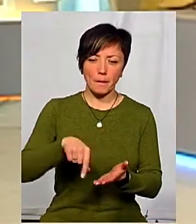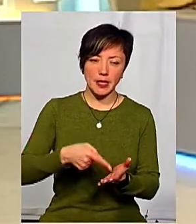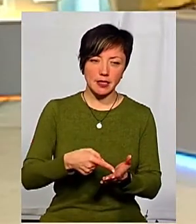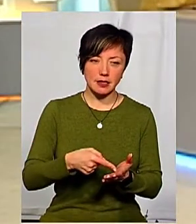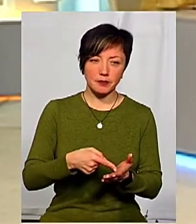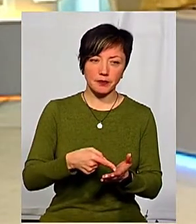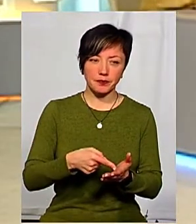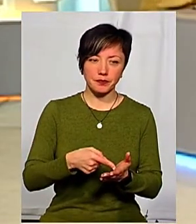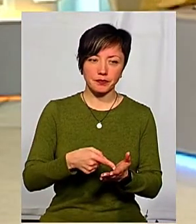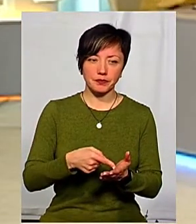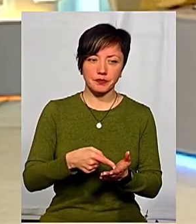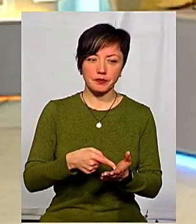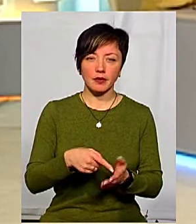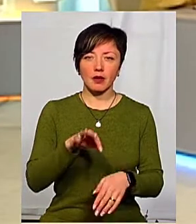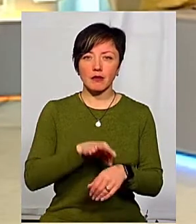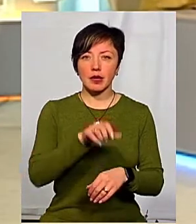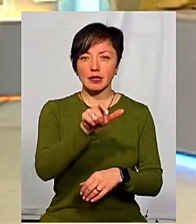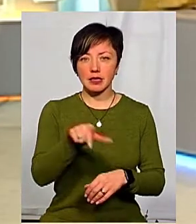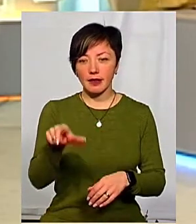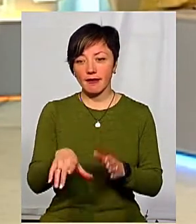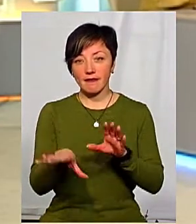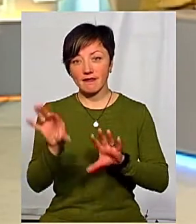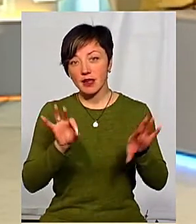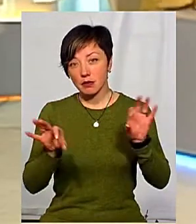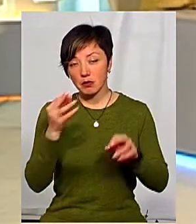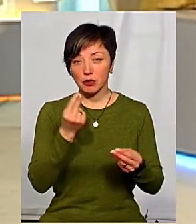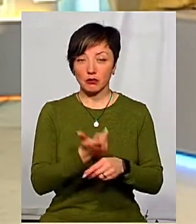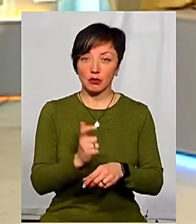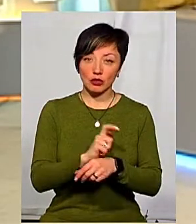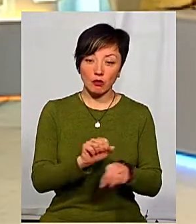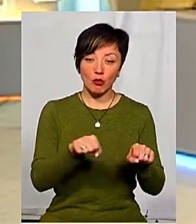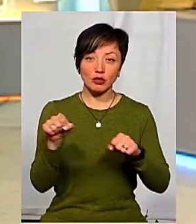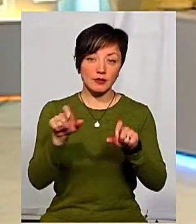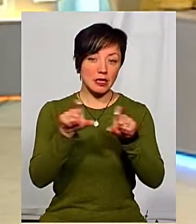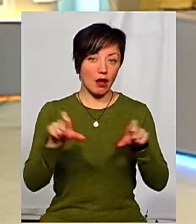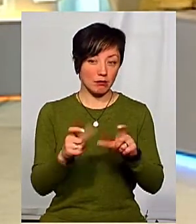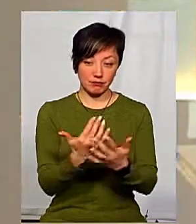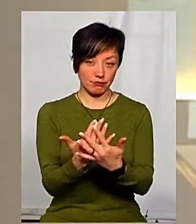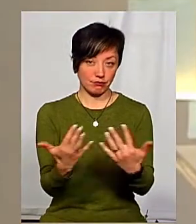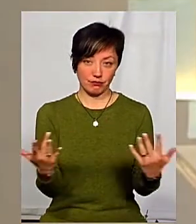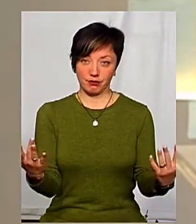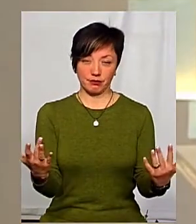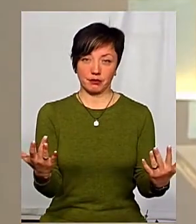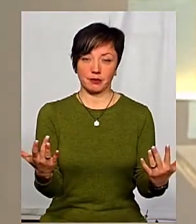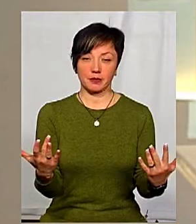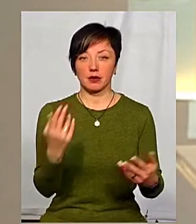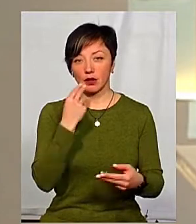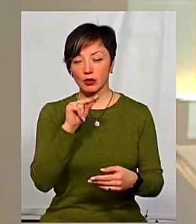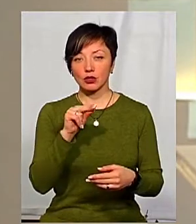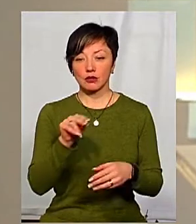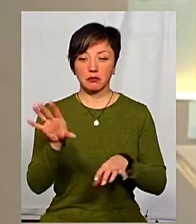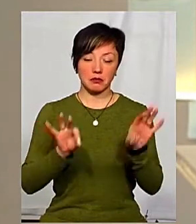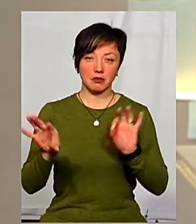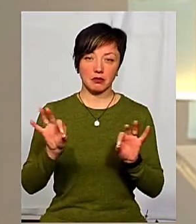місті, де у пацієнта і вибір більший, і можливості у закладі, власне, краще,